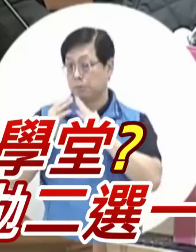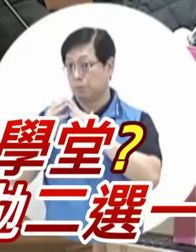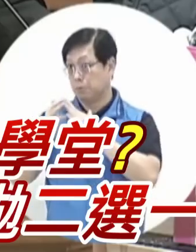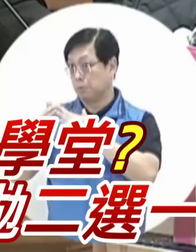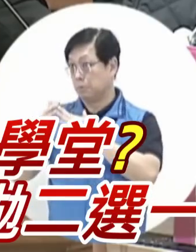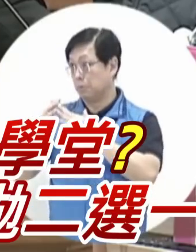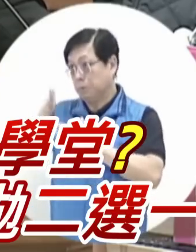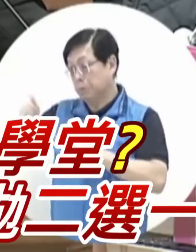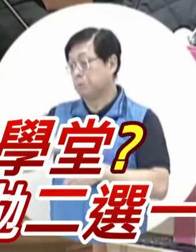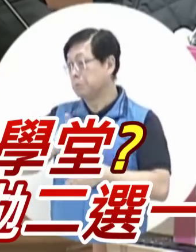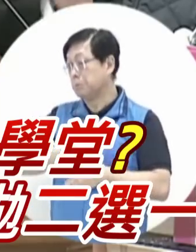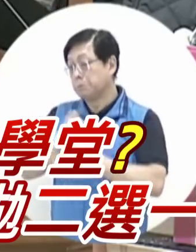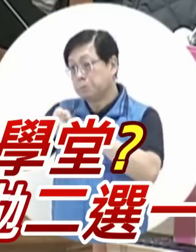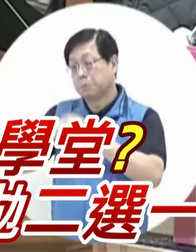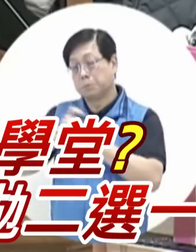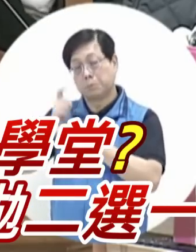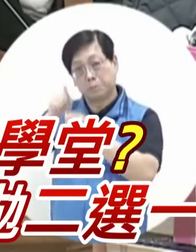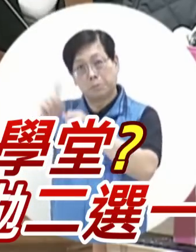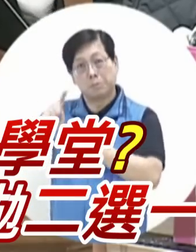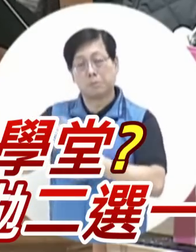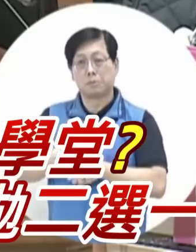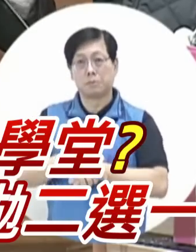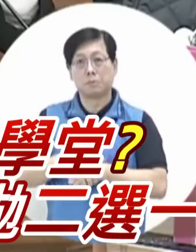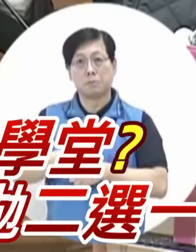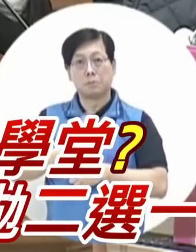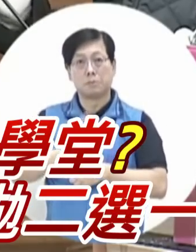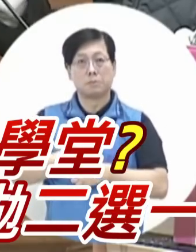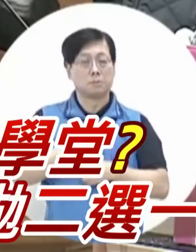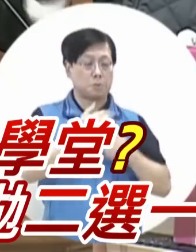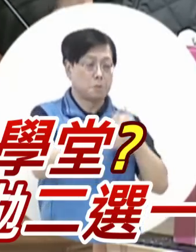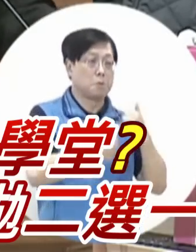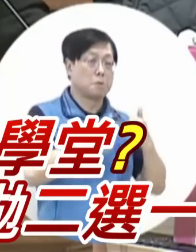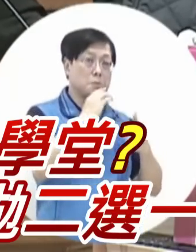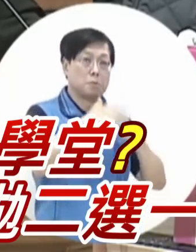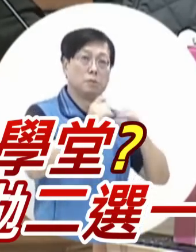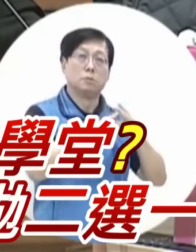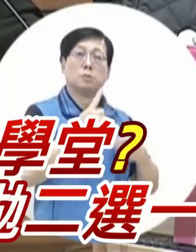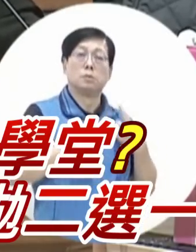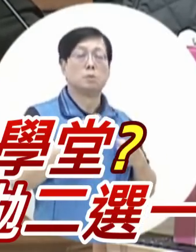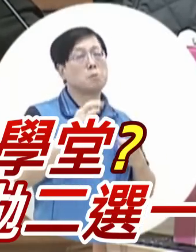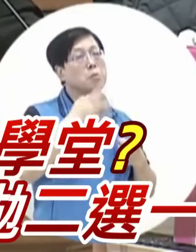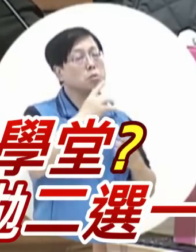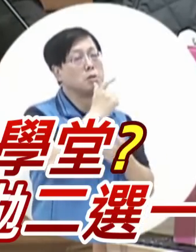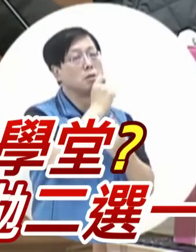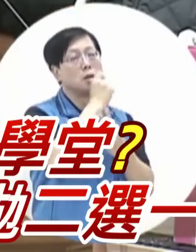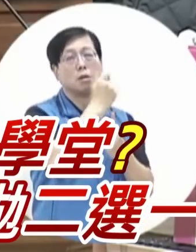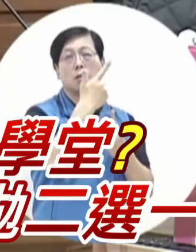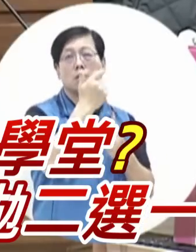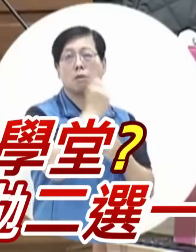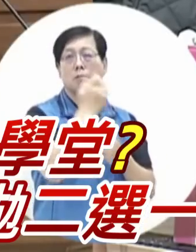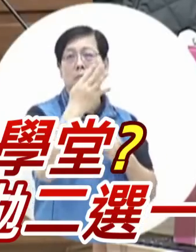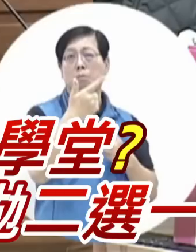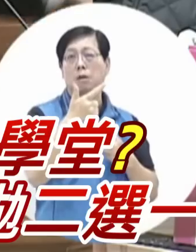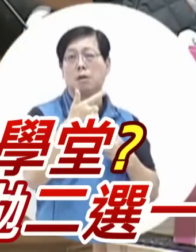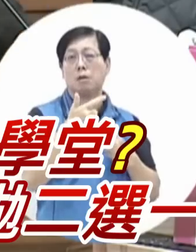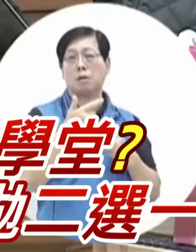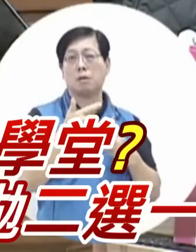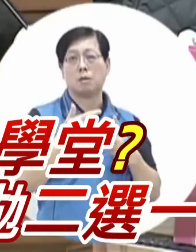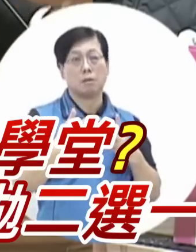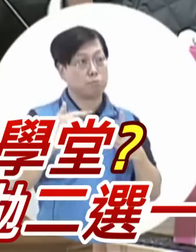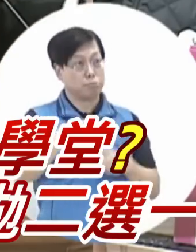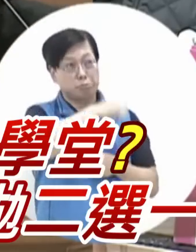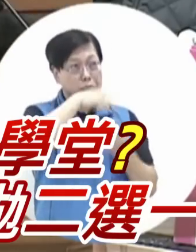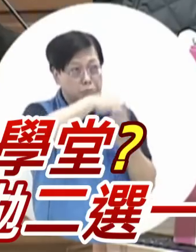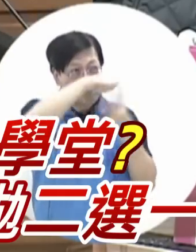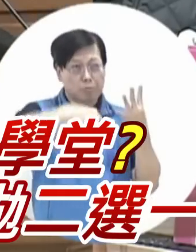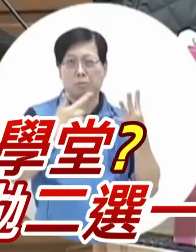你的 信 念是什么？ 我捍卫中华民国的民主自由啊。 那为什么不是 A？ 哎。这不都只有这几个国家，